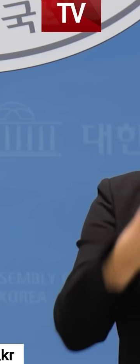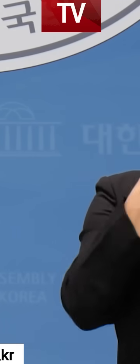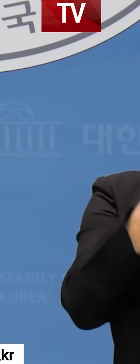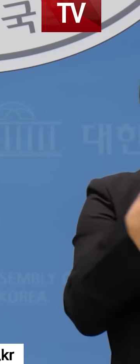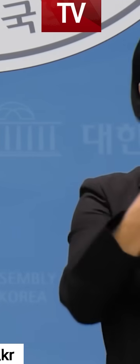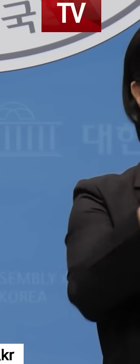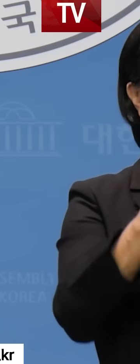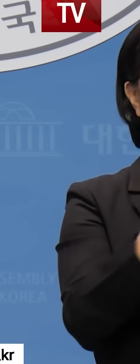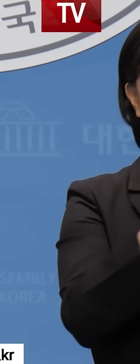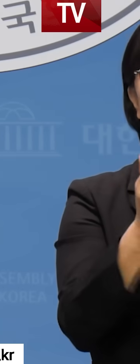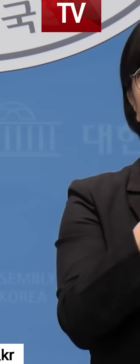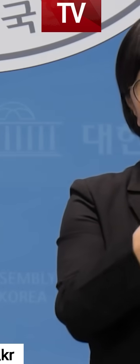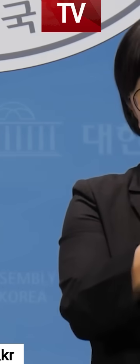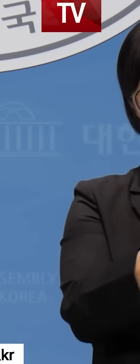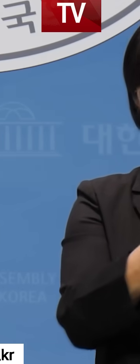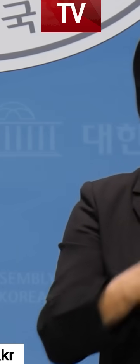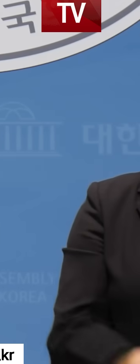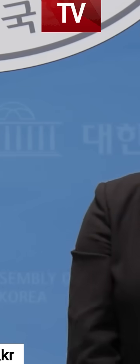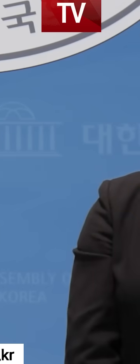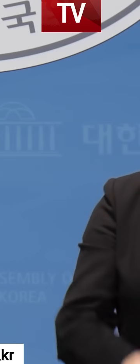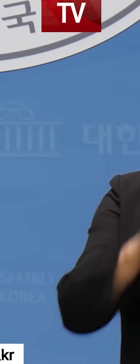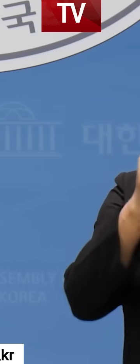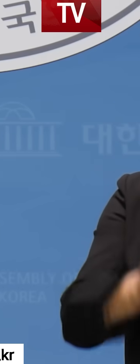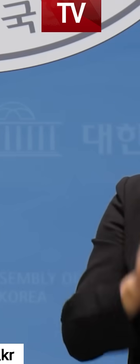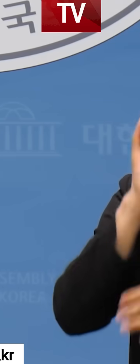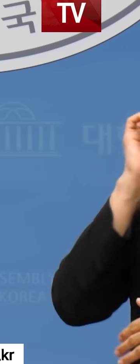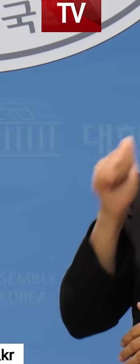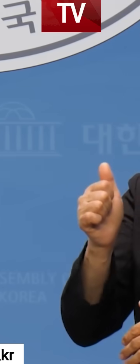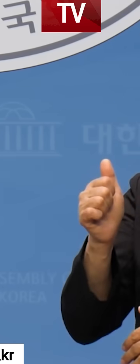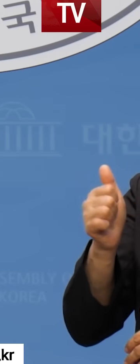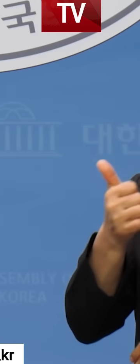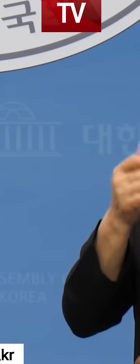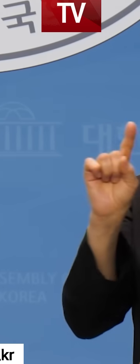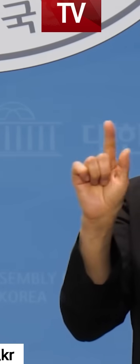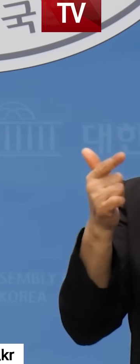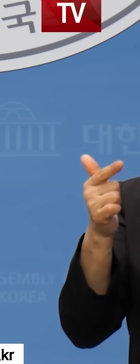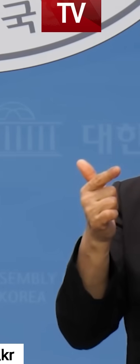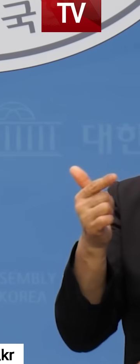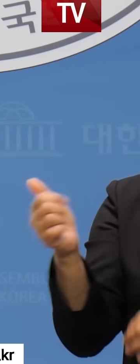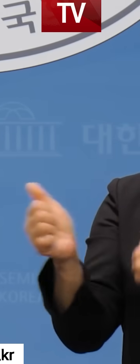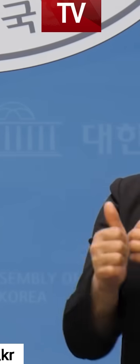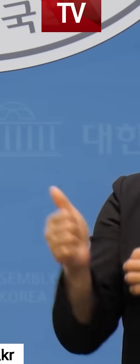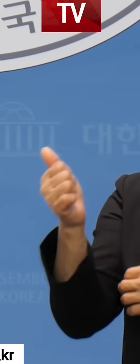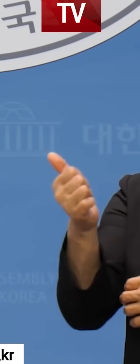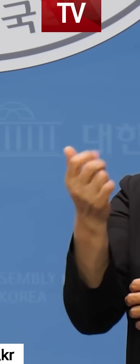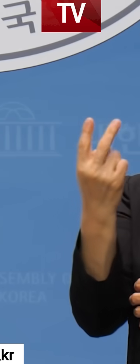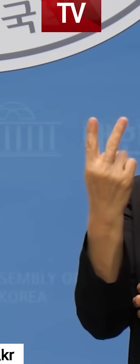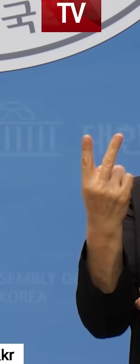민주당 이재명 대표께서 윤석열 대통령과 한동훈 국민의힘